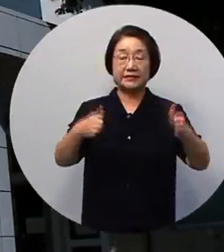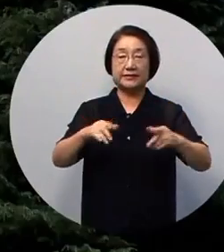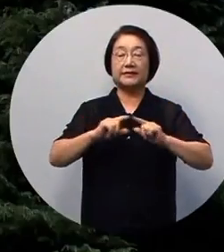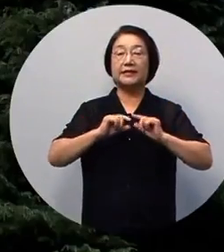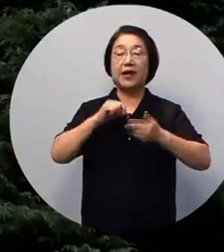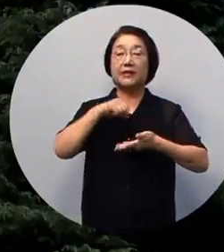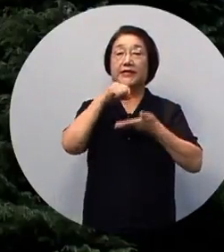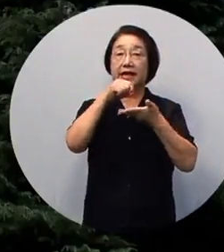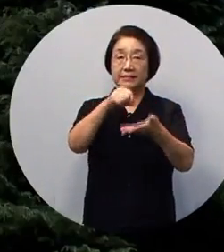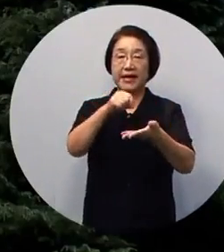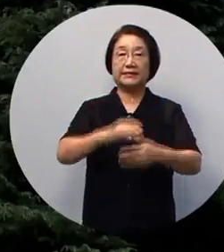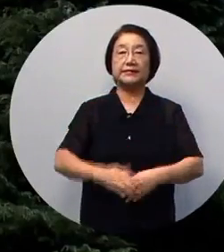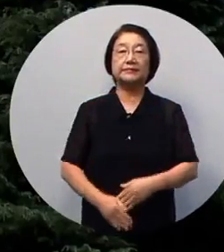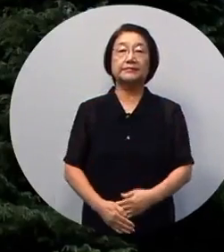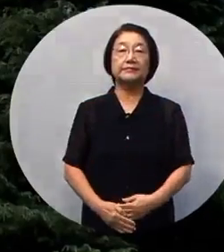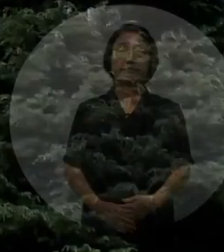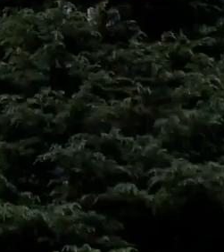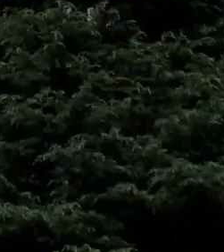います。